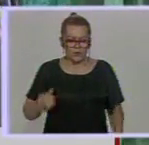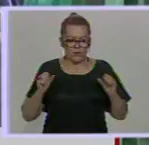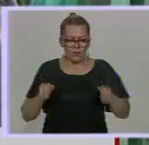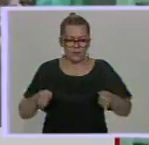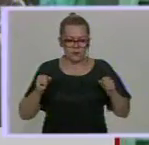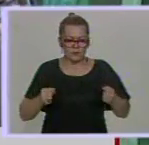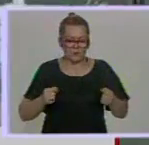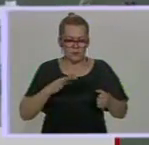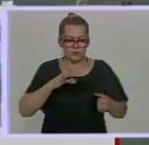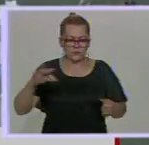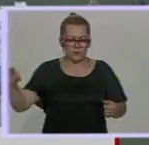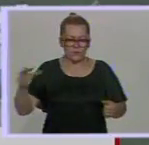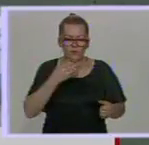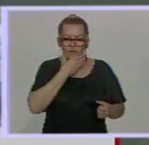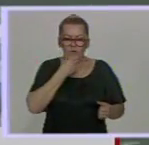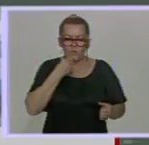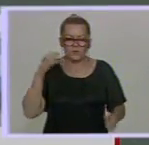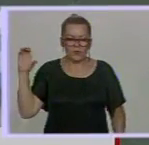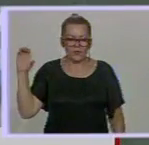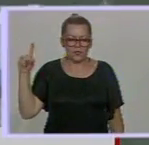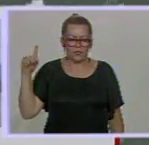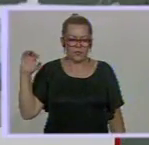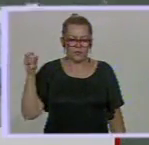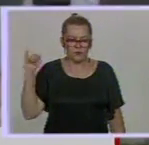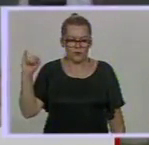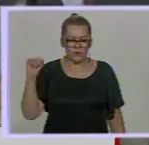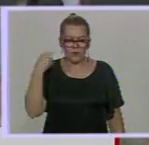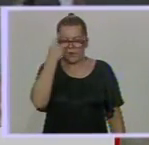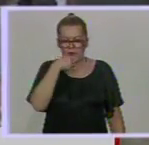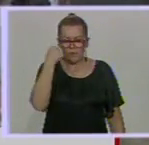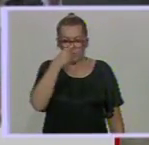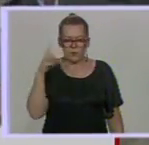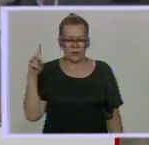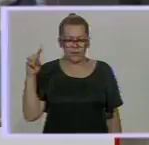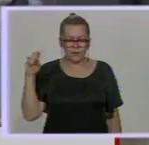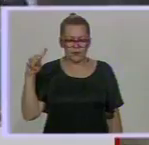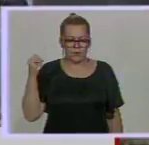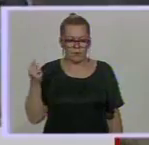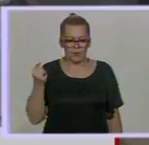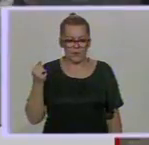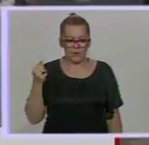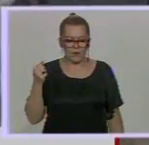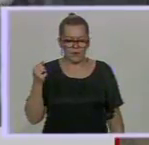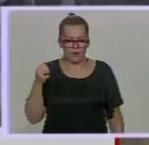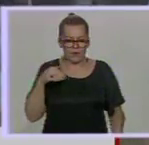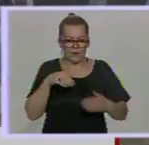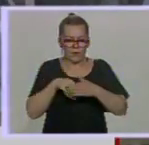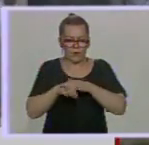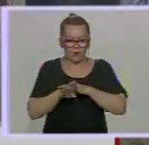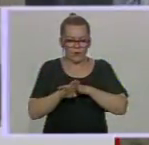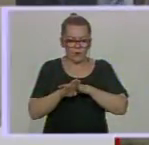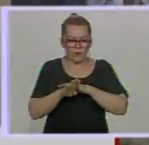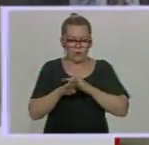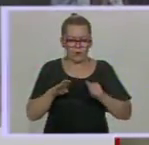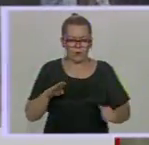embarcațiune care să-i ducă spre frumusețile Clisurii. Chipul lui Decebal până la grota ce ascundea garnizoane în